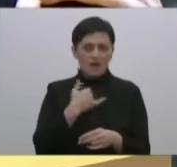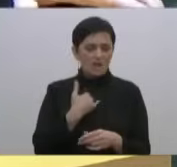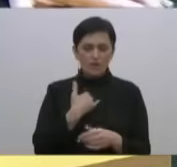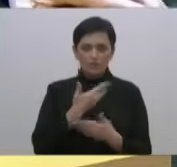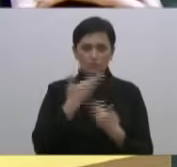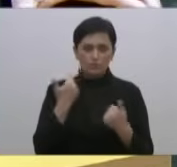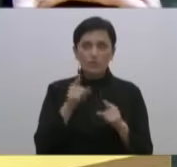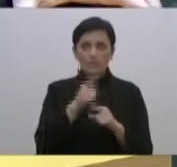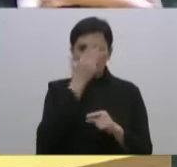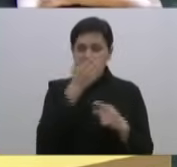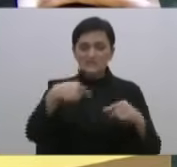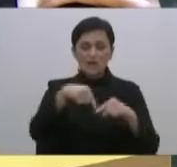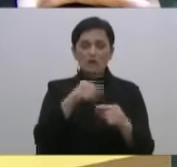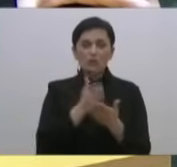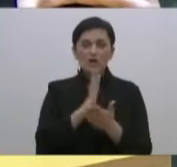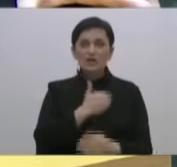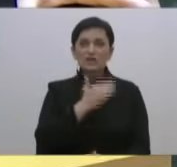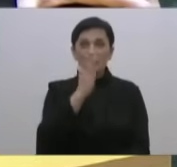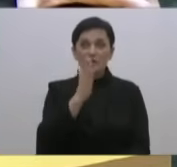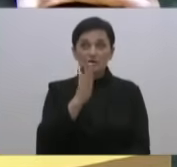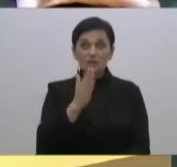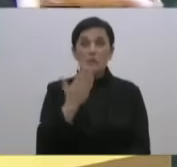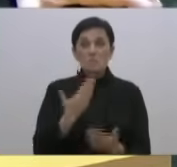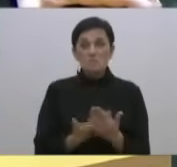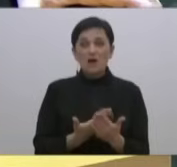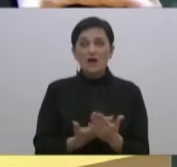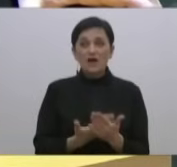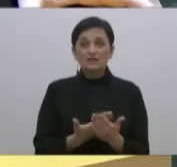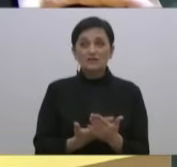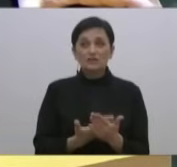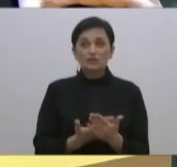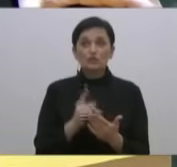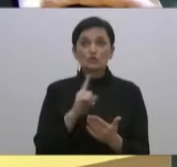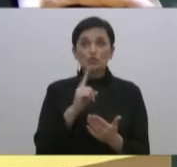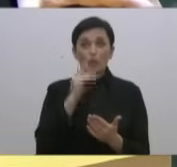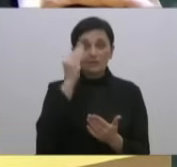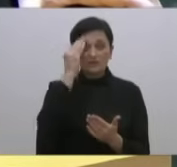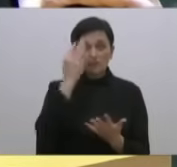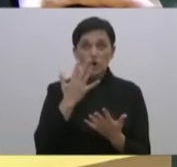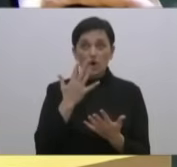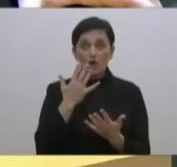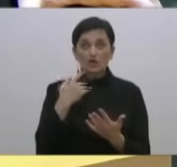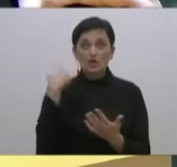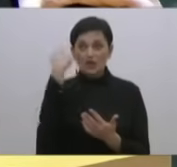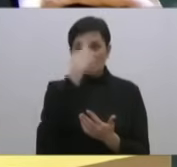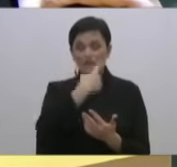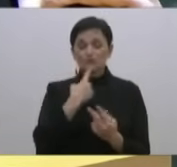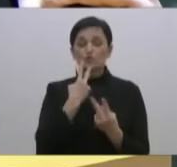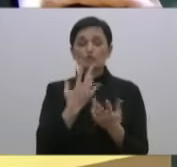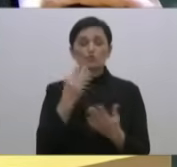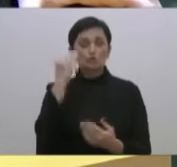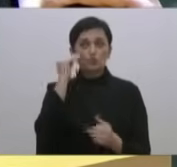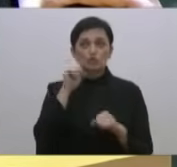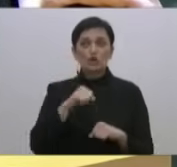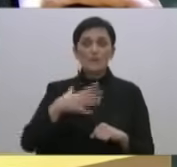არ მაქვს და არც საზოგადოებას არ აქვს ამის იმედი. Ისე მაგალითისათვის რომ წარმოვიდგინოთ ვიზუალური აღქმის თვალსაზრისით,